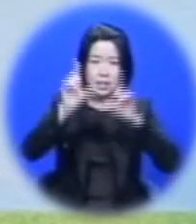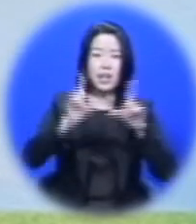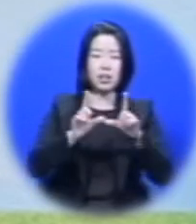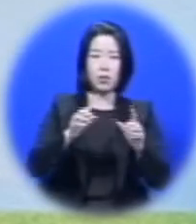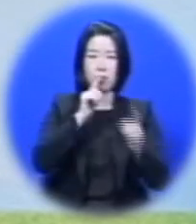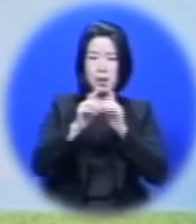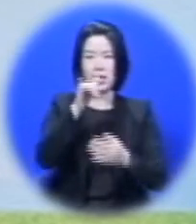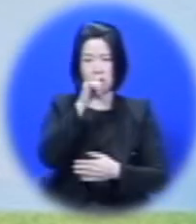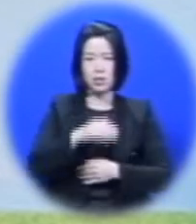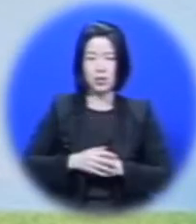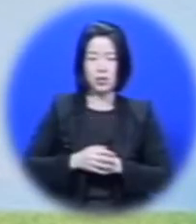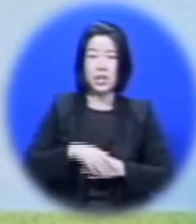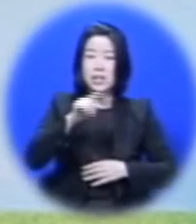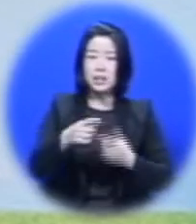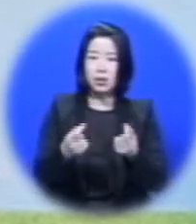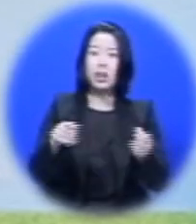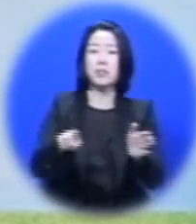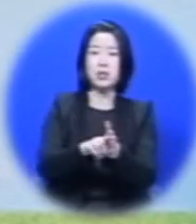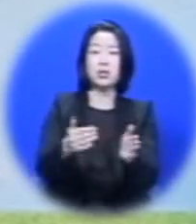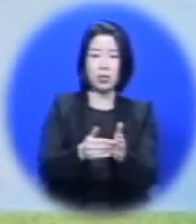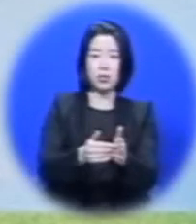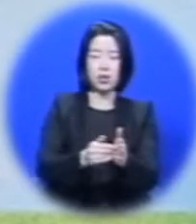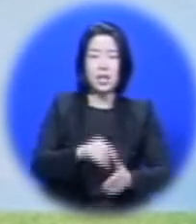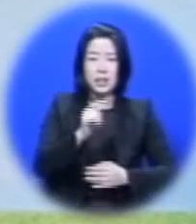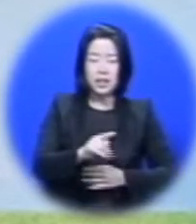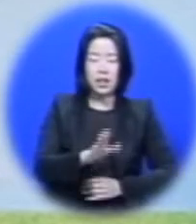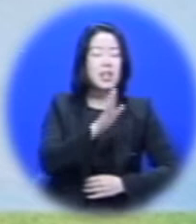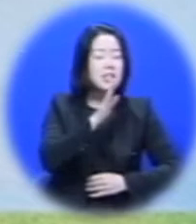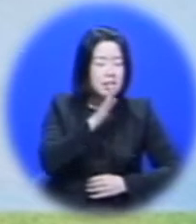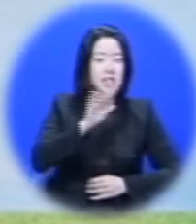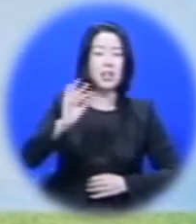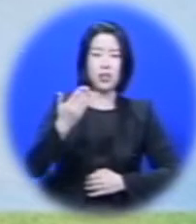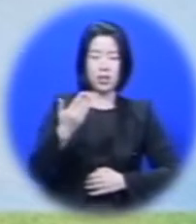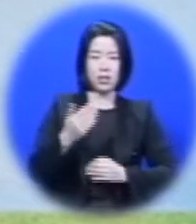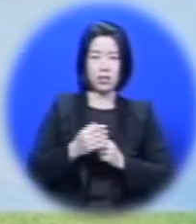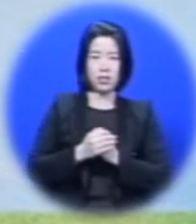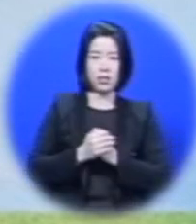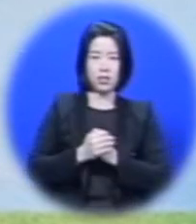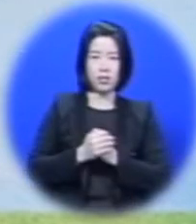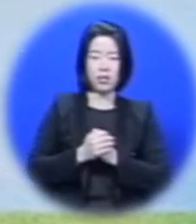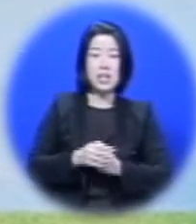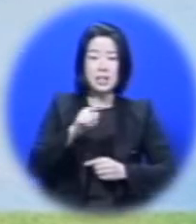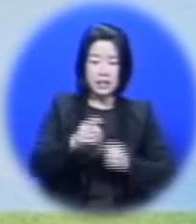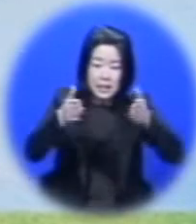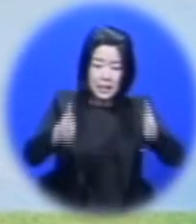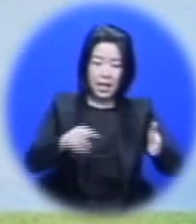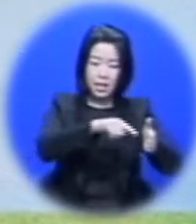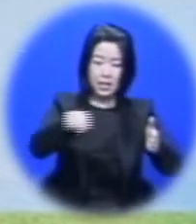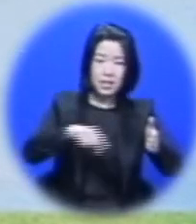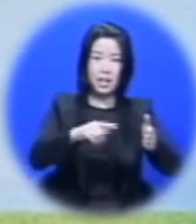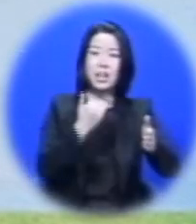거죠. 그렇게 믿었어요. 그게 이제 실제가 되어야 되잖아요. 그 사이에